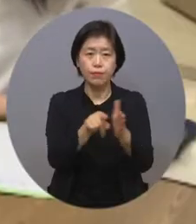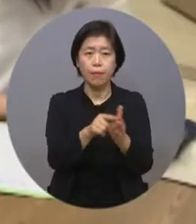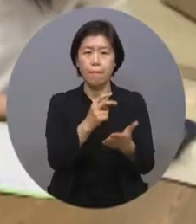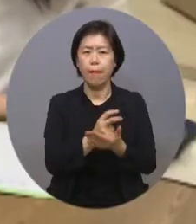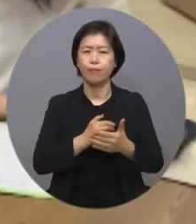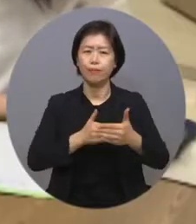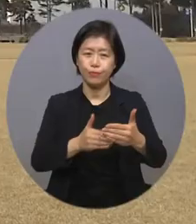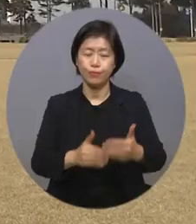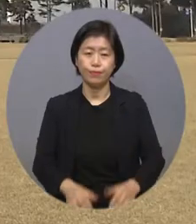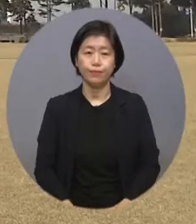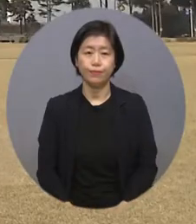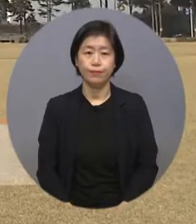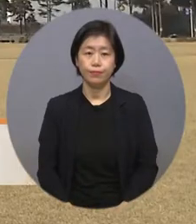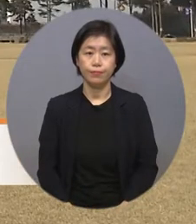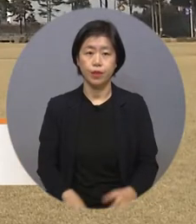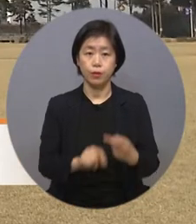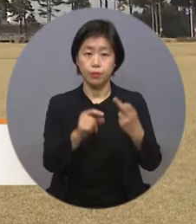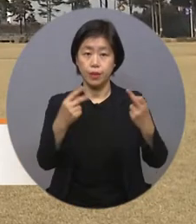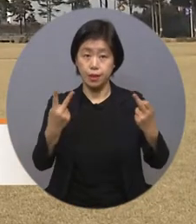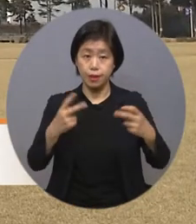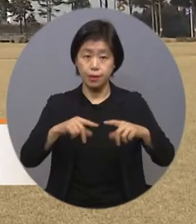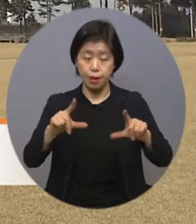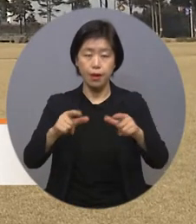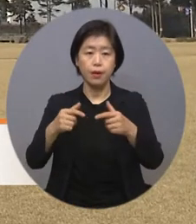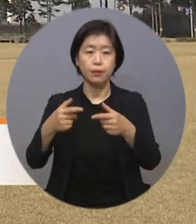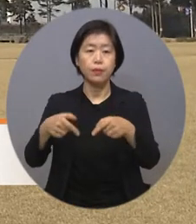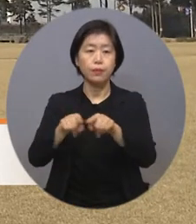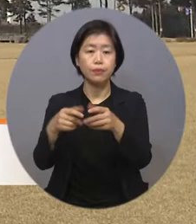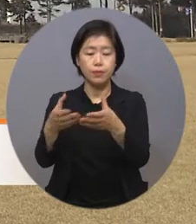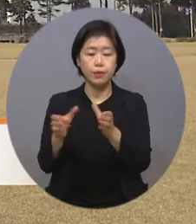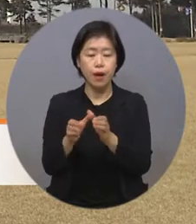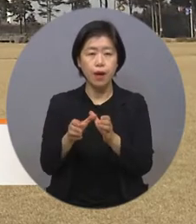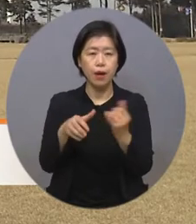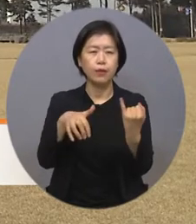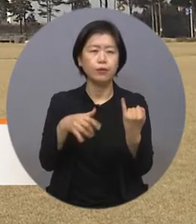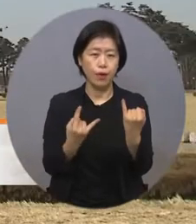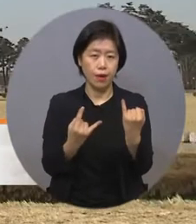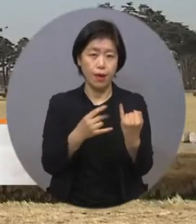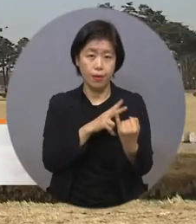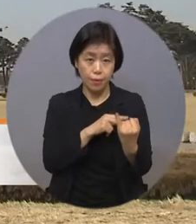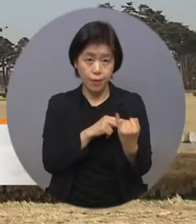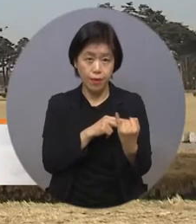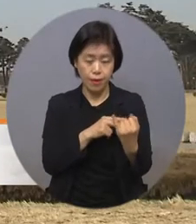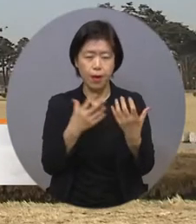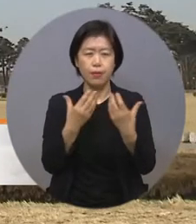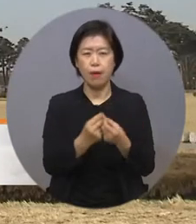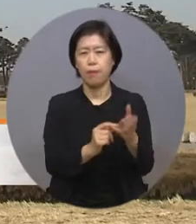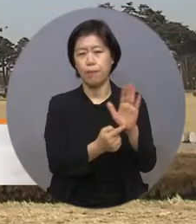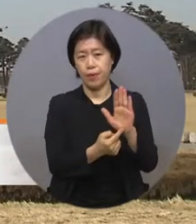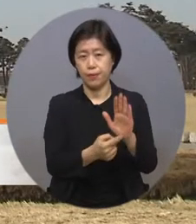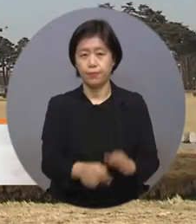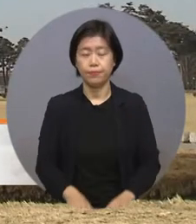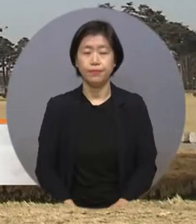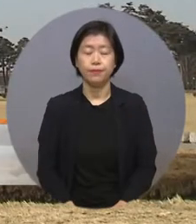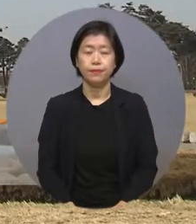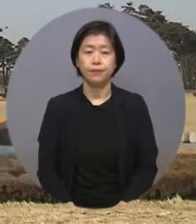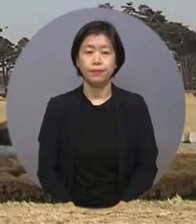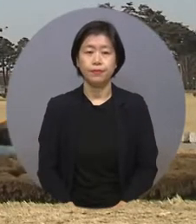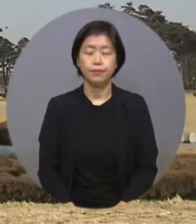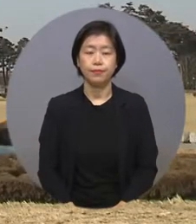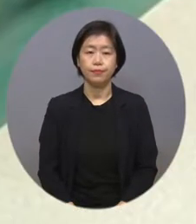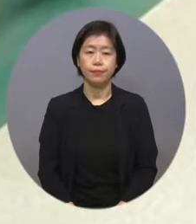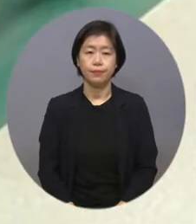추진됩니다. 지난 2일 더불어민주당 최혜영 의원은 이 같은 내용을 담은 장애여성 지원법안을 대표